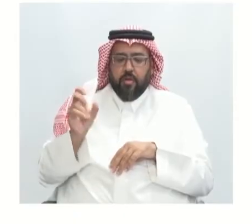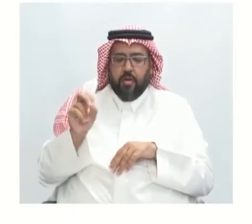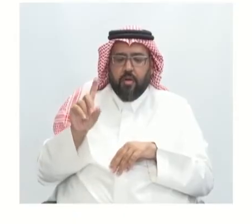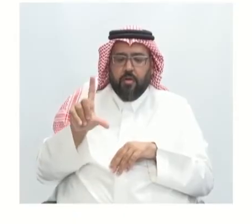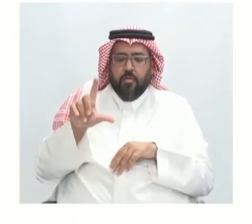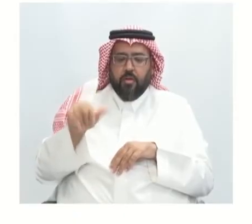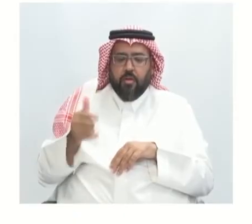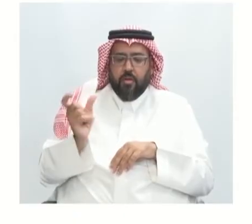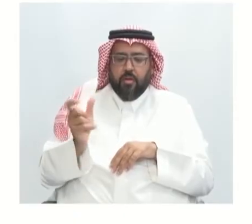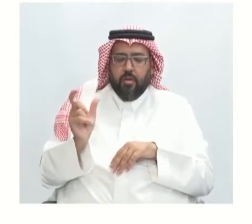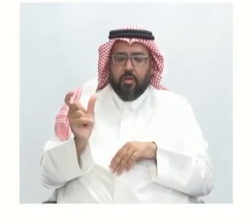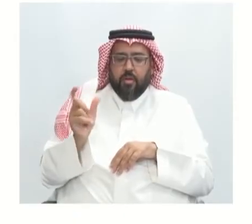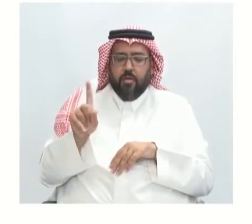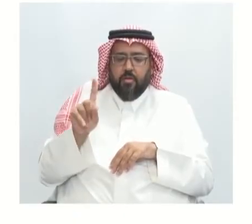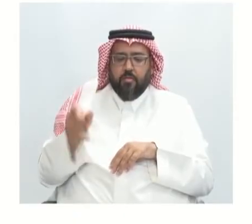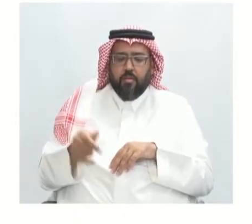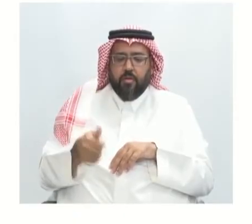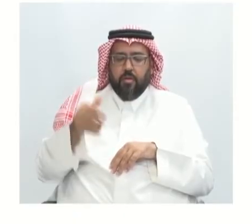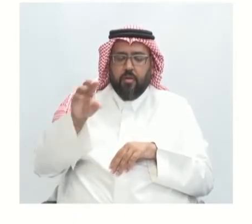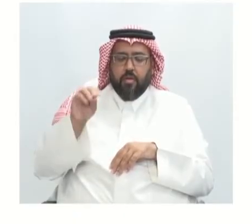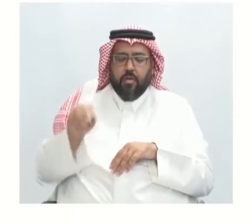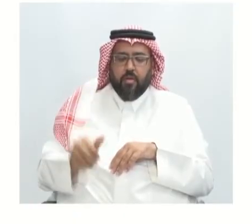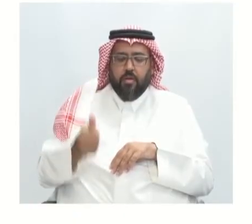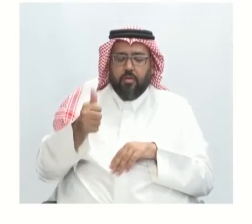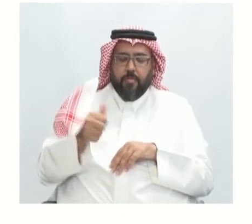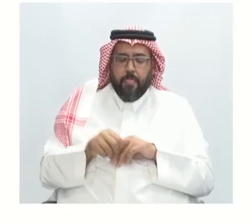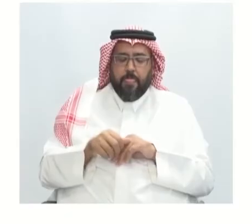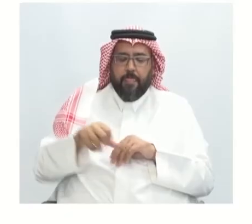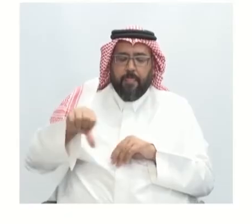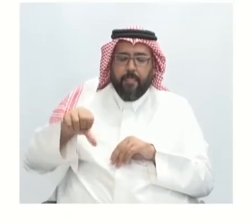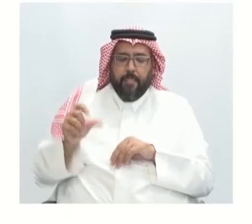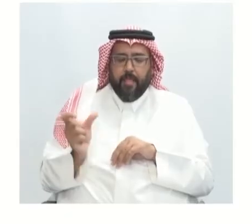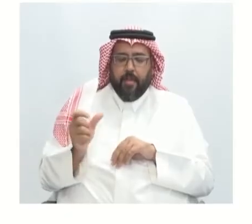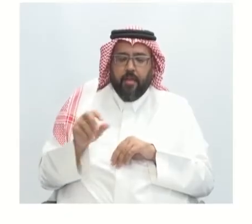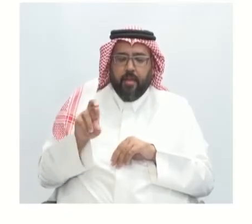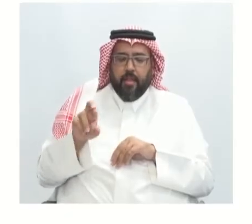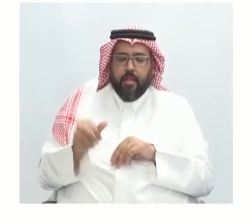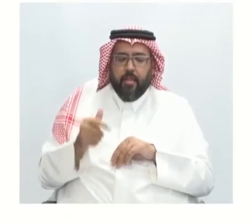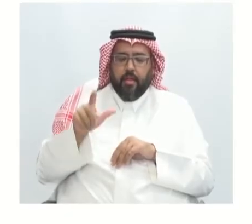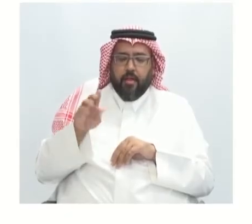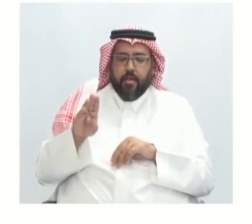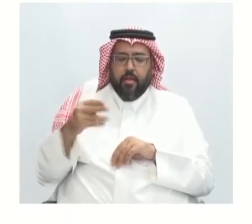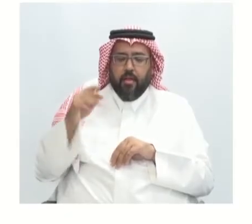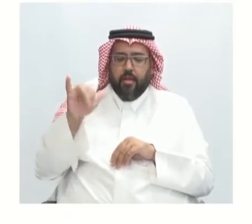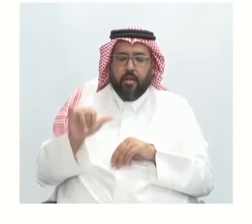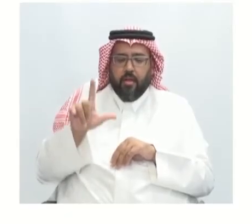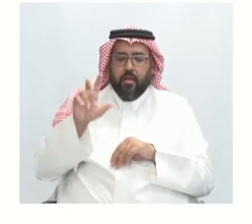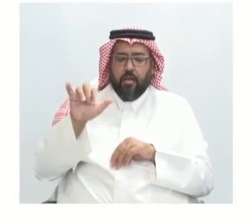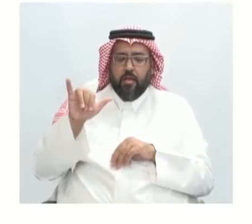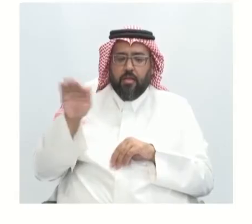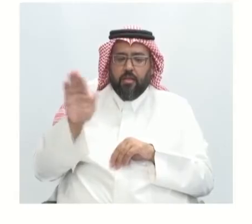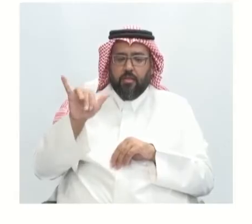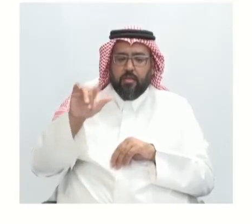من قبل ان نبراها ان ذلك على